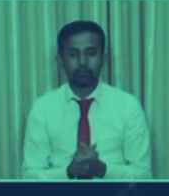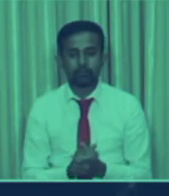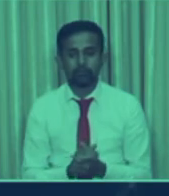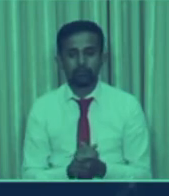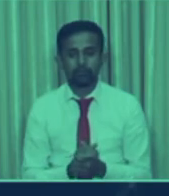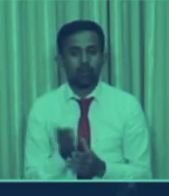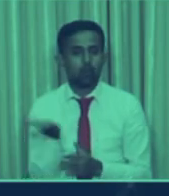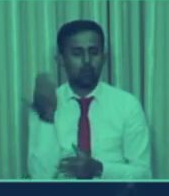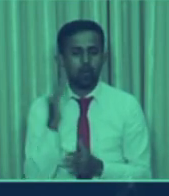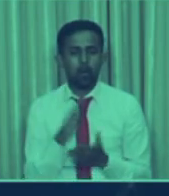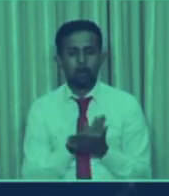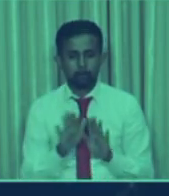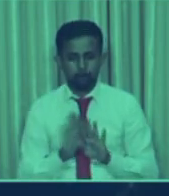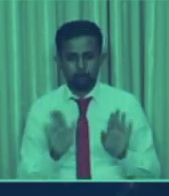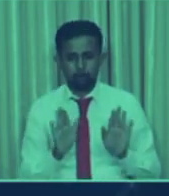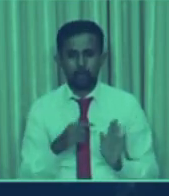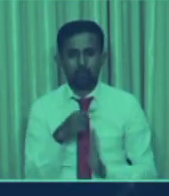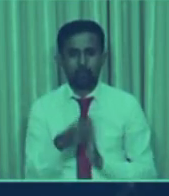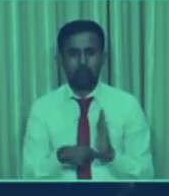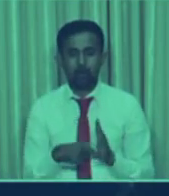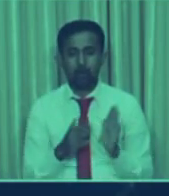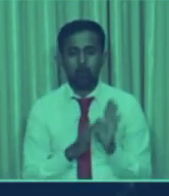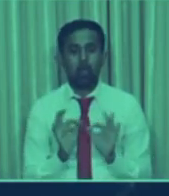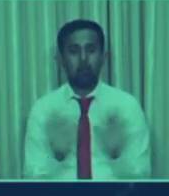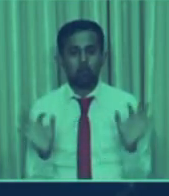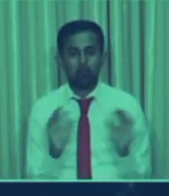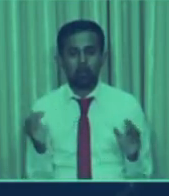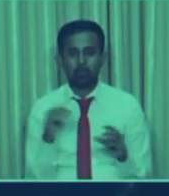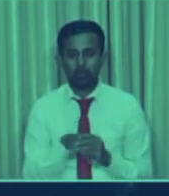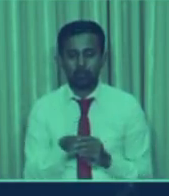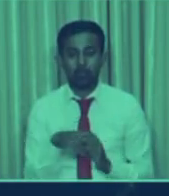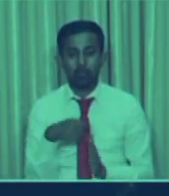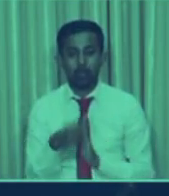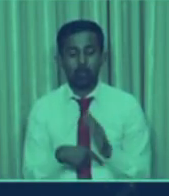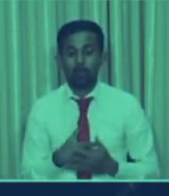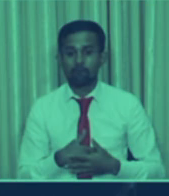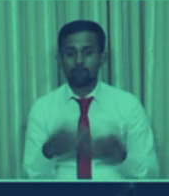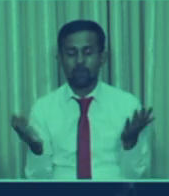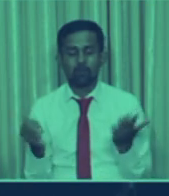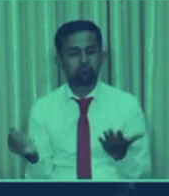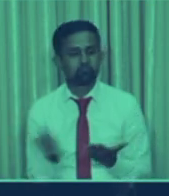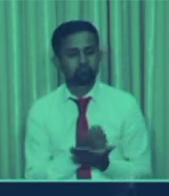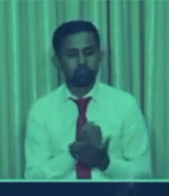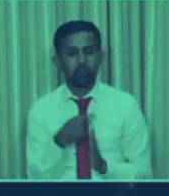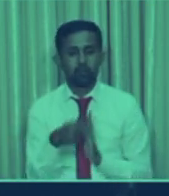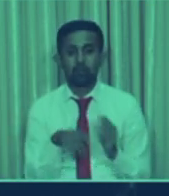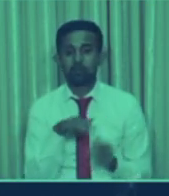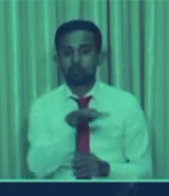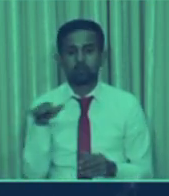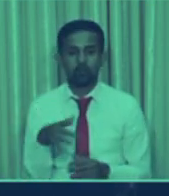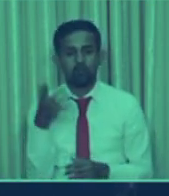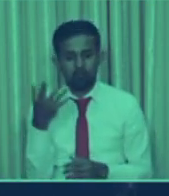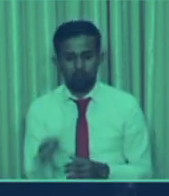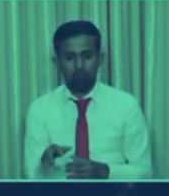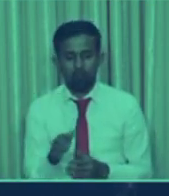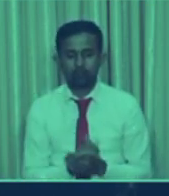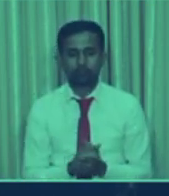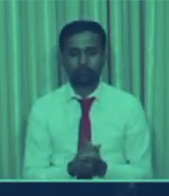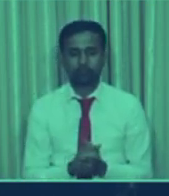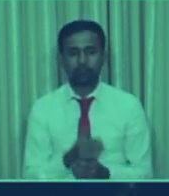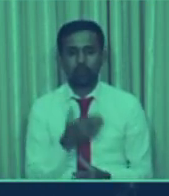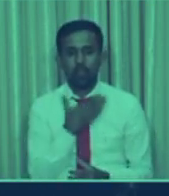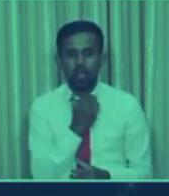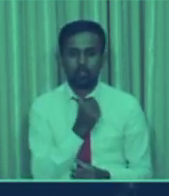இந்த நாட்டிலே ஊடகங்கள் வாயிலாகத்தான் மிகப்பெரிய ஒரு அழிவு இந்த நாட்டிற்கும் இந்த சமூகத்திற்கும் ஏற்பட்டது என்றால் அதை மறுப்பதற்கில்லை. உண்மை பொய்யாகவும் பொய்யை உண்மையாகவும்